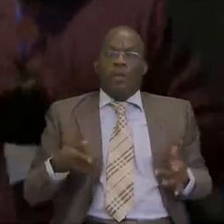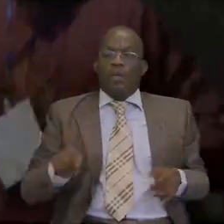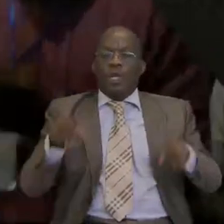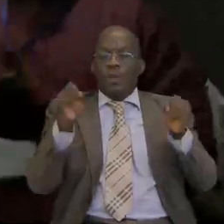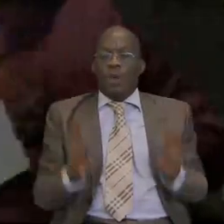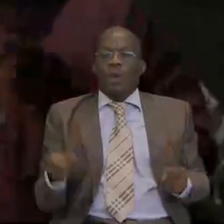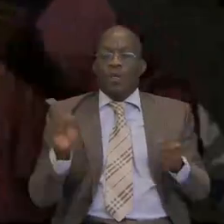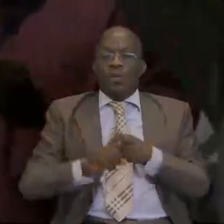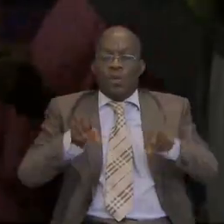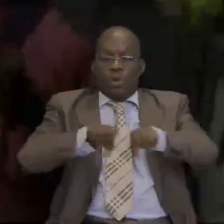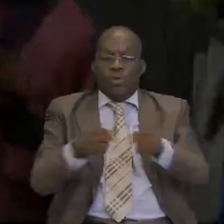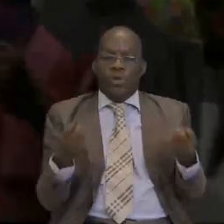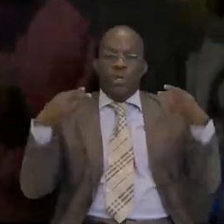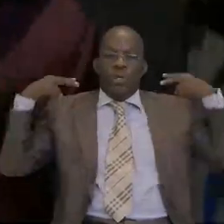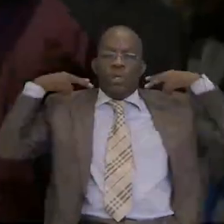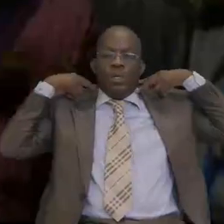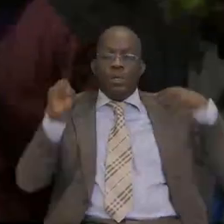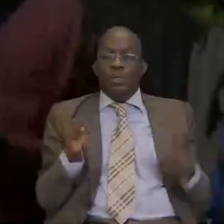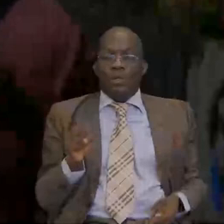La puissance pour briser les jougs.